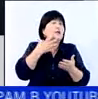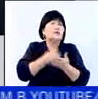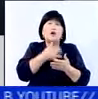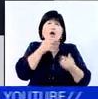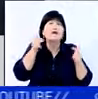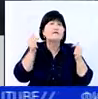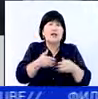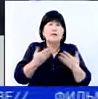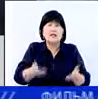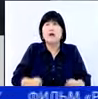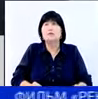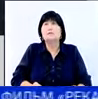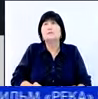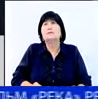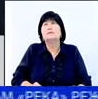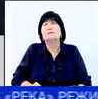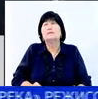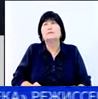своевременно.